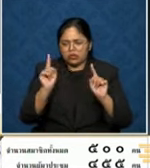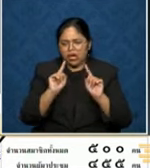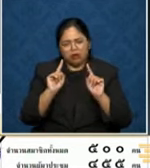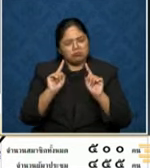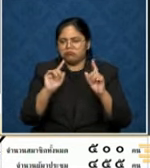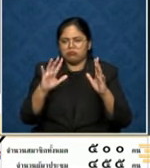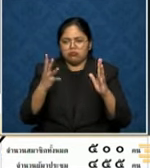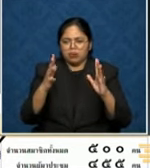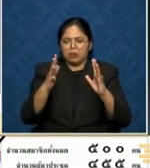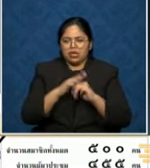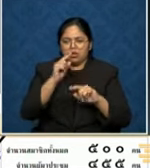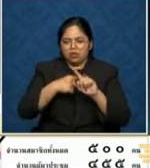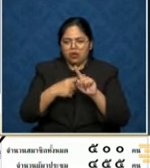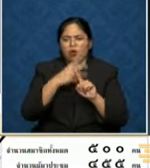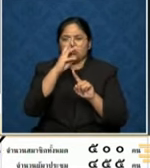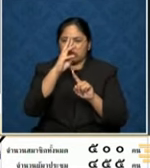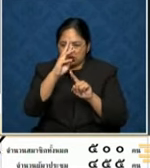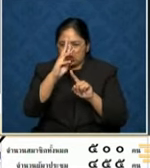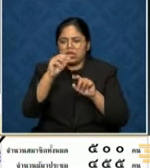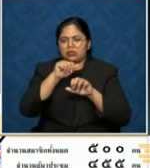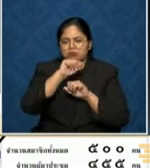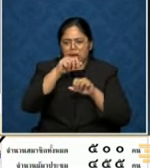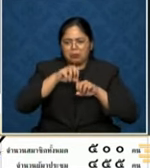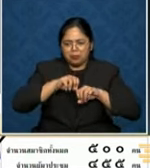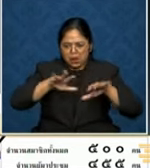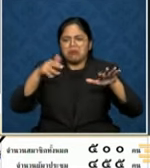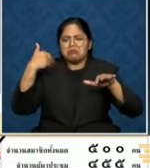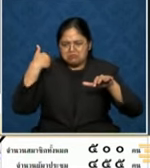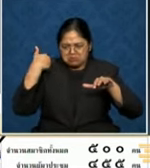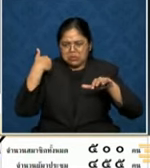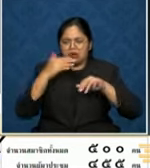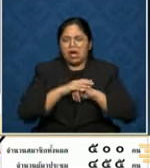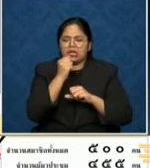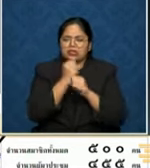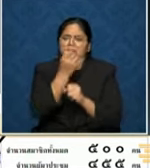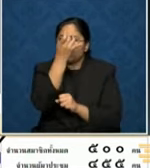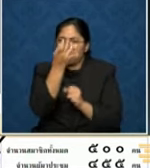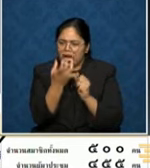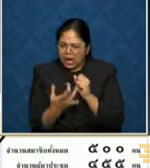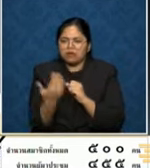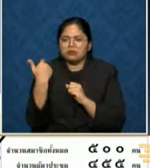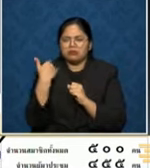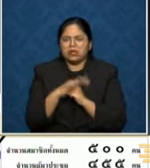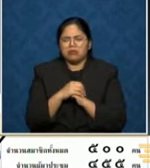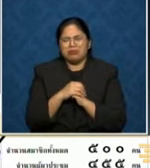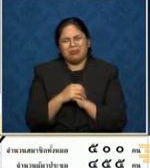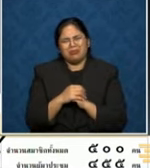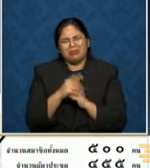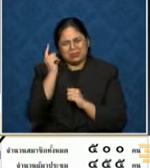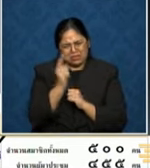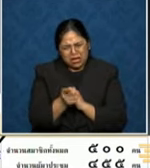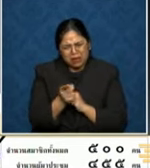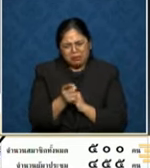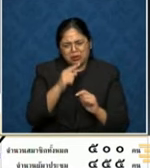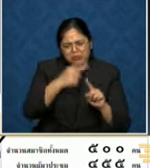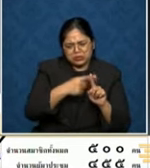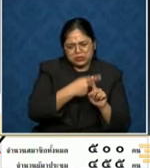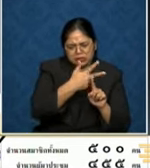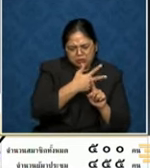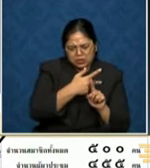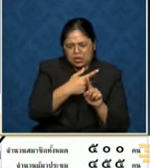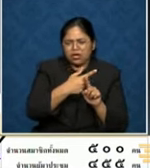มานะคะว่าผลงาน6เดือนรัฐบาลเป็นอย่างไรนะคะก็พบว่ามันมีการผลิตซ้ำผลงานเมื่อ3เดือนก่อน